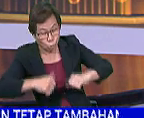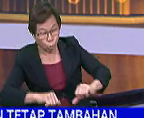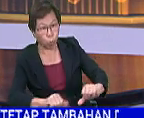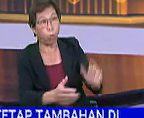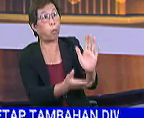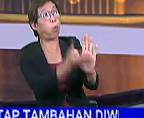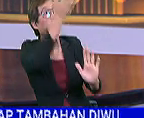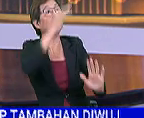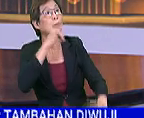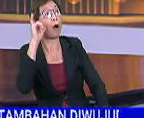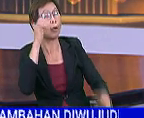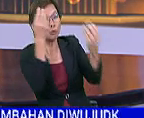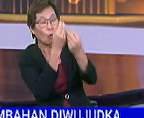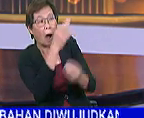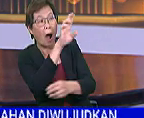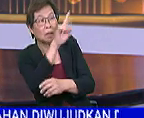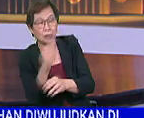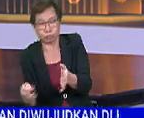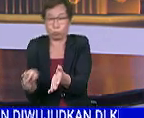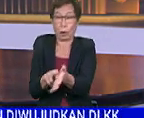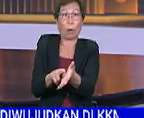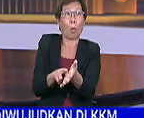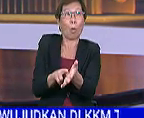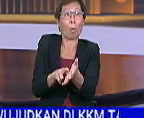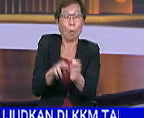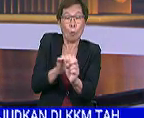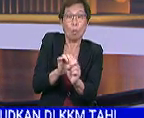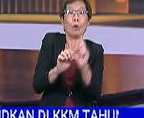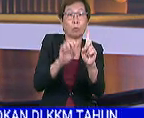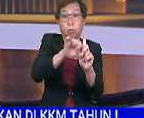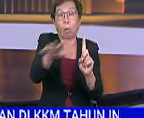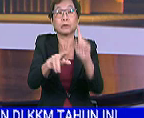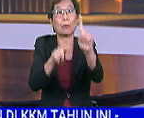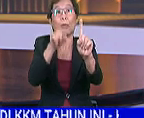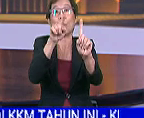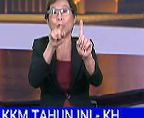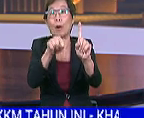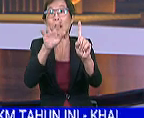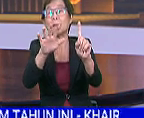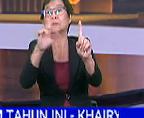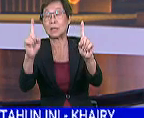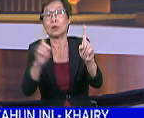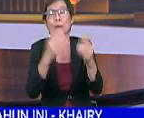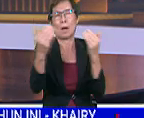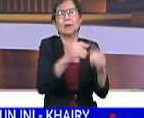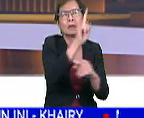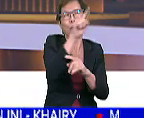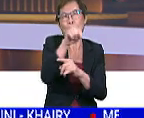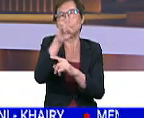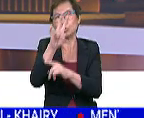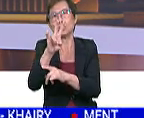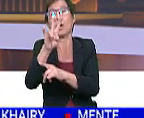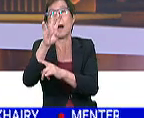meningkat semalam kadar RT yang direkodkan adalah 1.51 berbanding 1.47